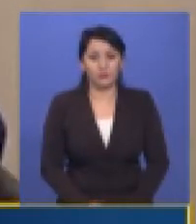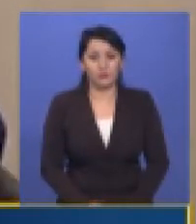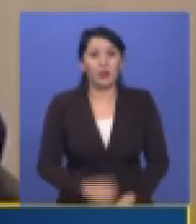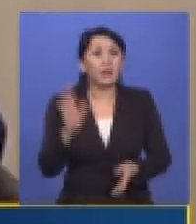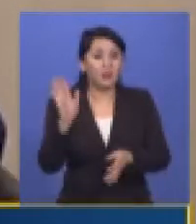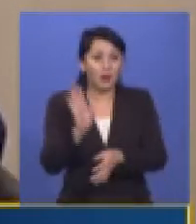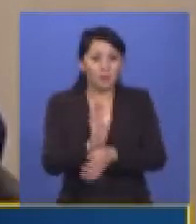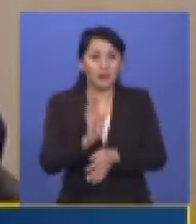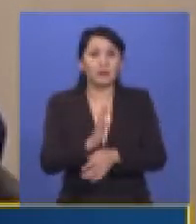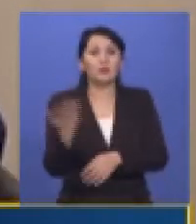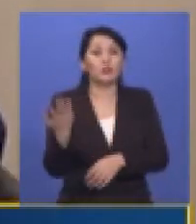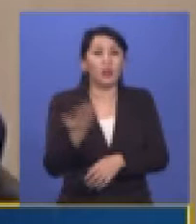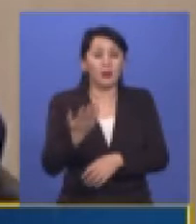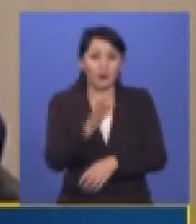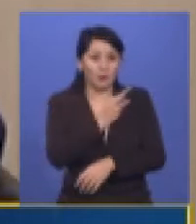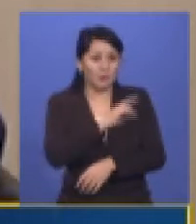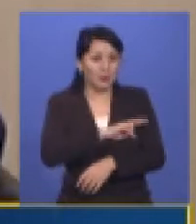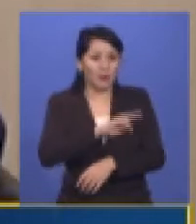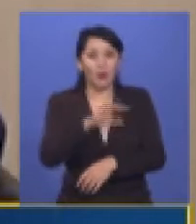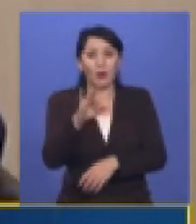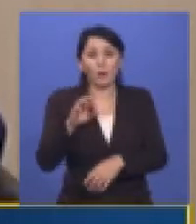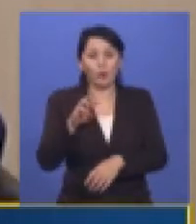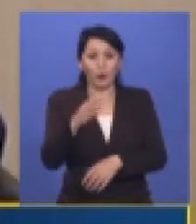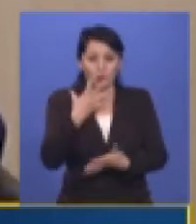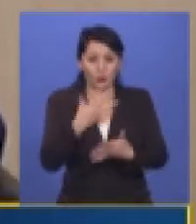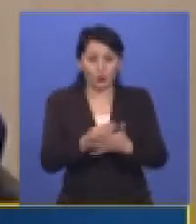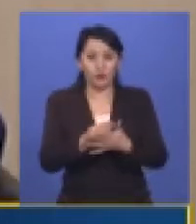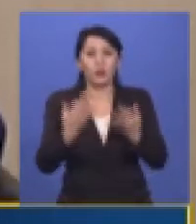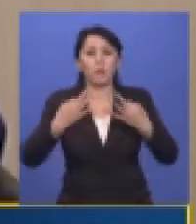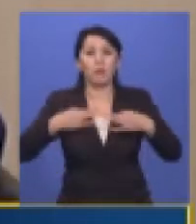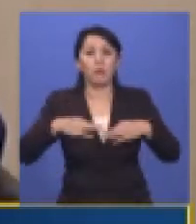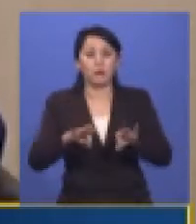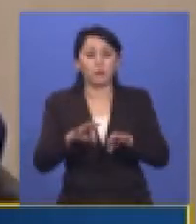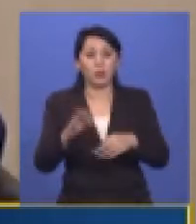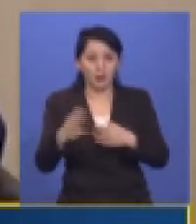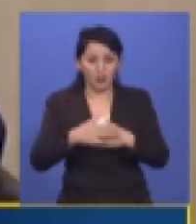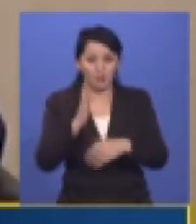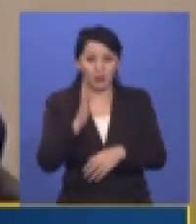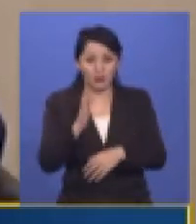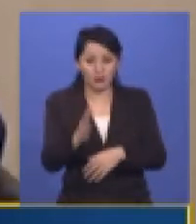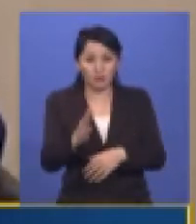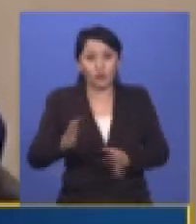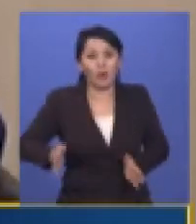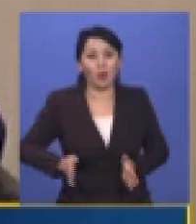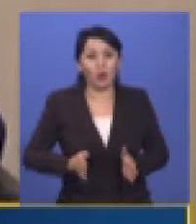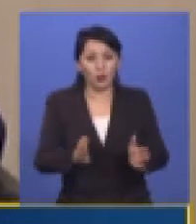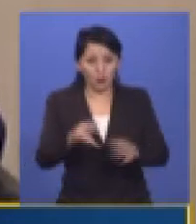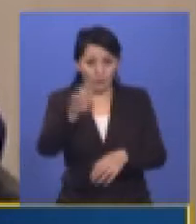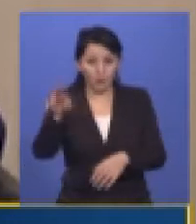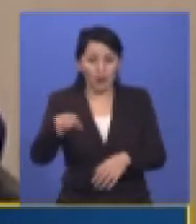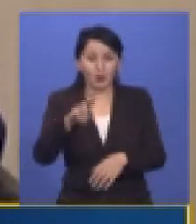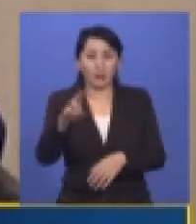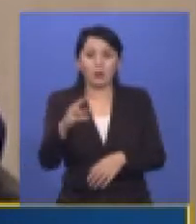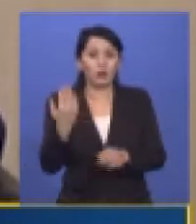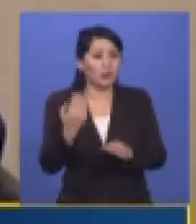Тапсырмаға сәйкес қандай да бір амал қолданбайтын әкімдерге өз орнын босату жөнінде шара қабылдануы мүмкін. Жол белгілерін орнату бойынша жұмыстар